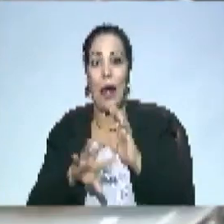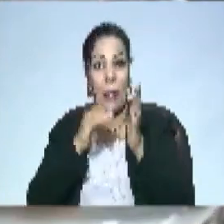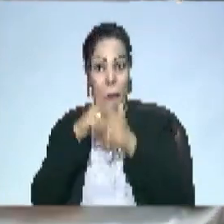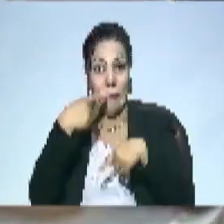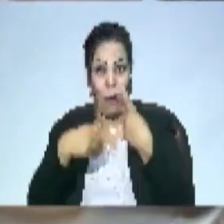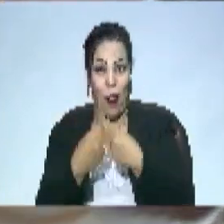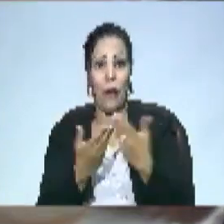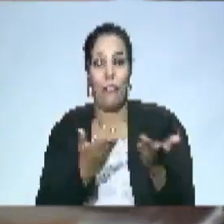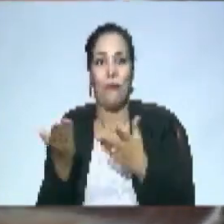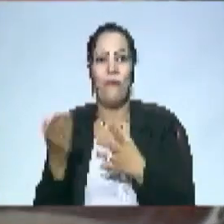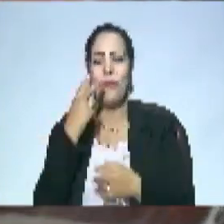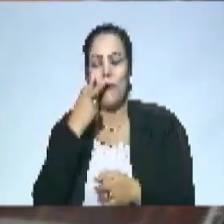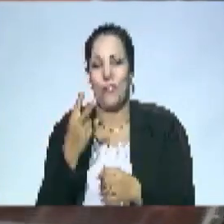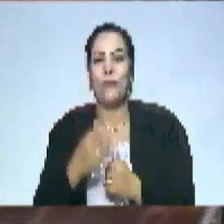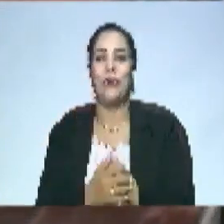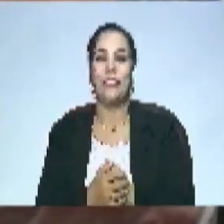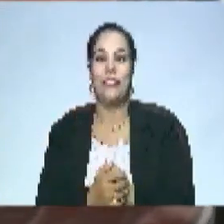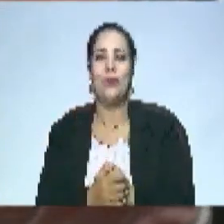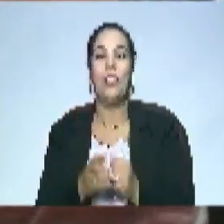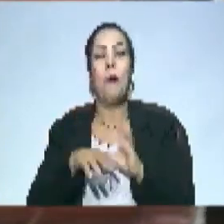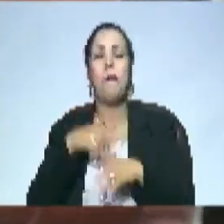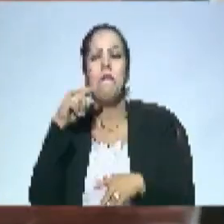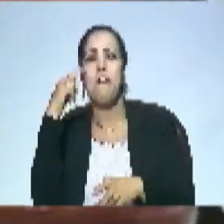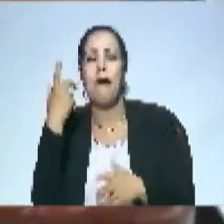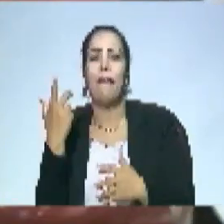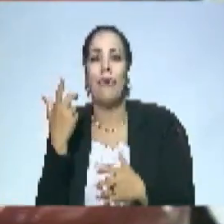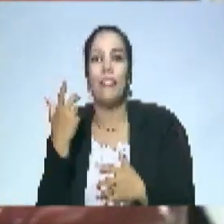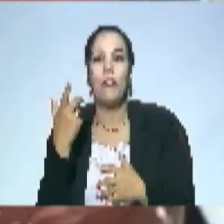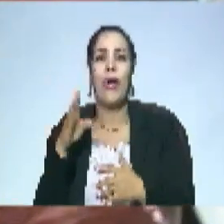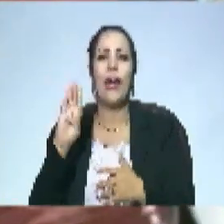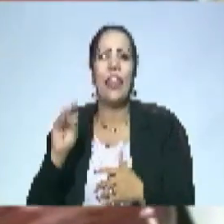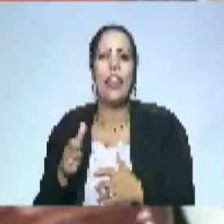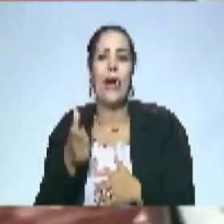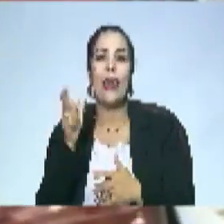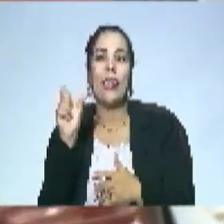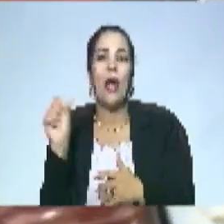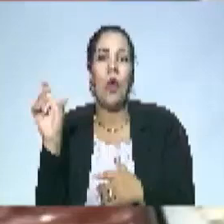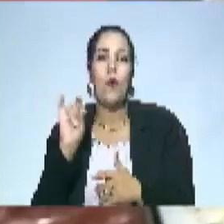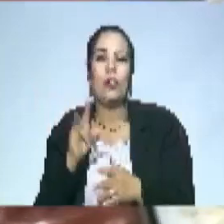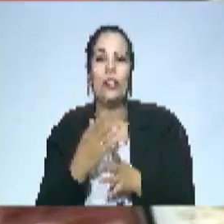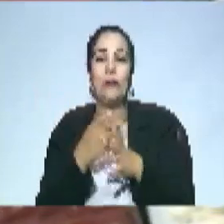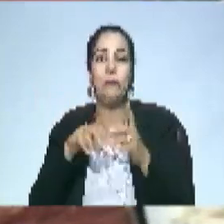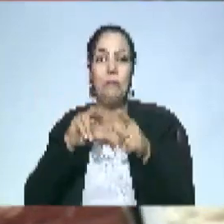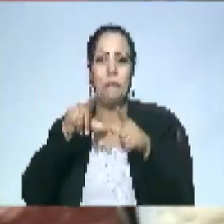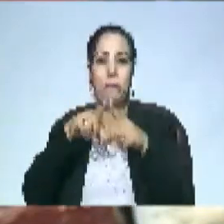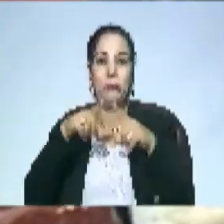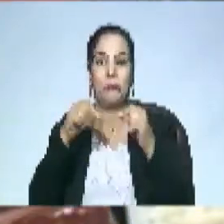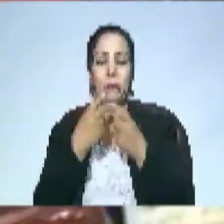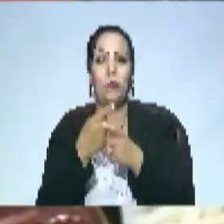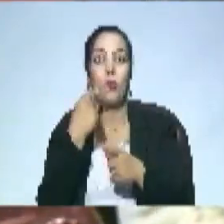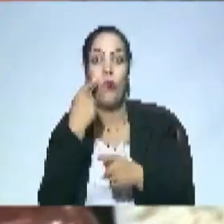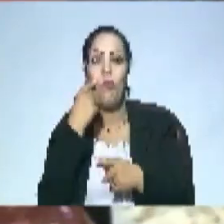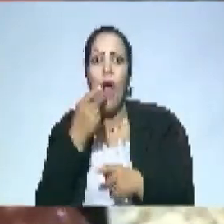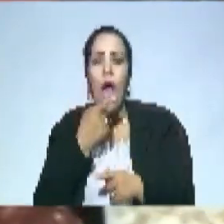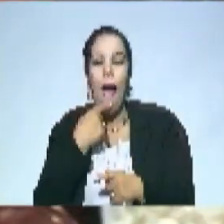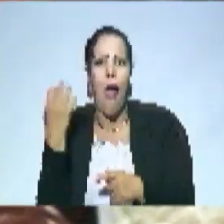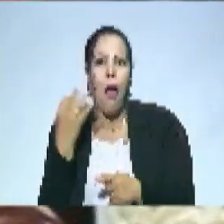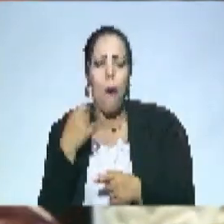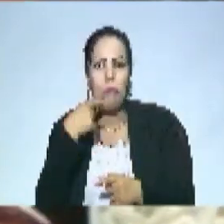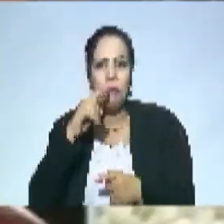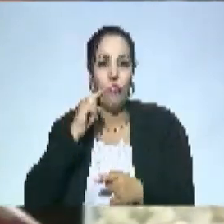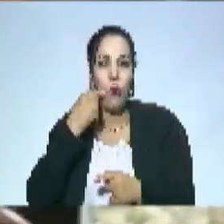تمام، يلا ونشوف. واعتقد الكانيلوني الحلو اللي انا هعمله دلوقتي اعتقد انه ما طلعش في حته قبل كده،